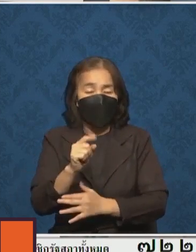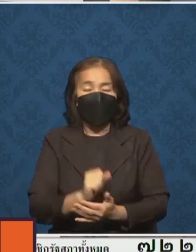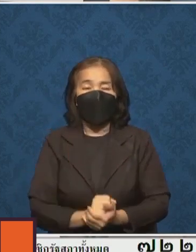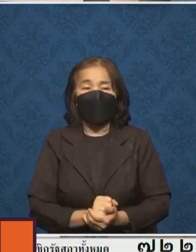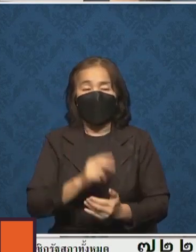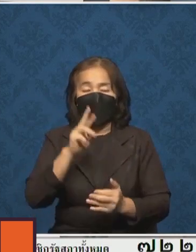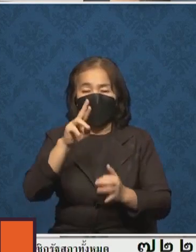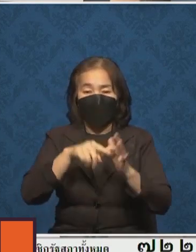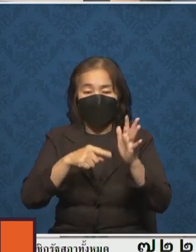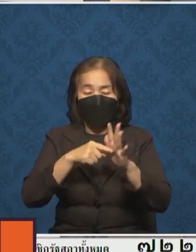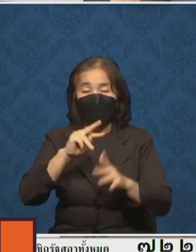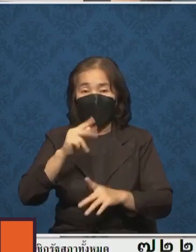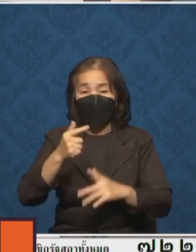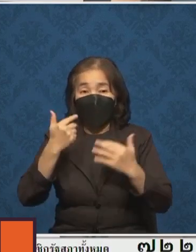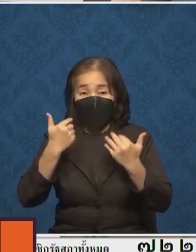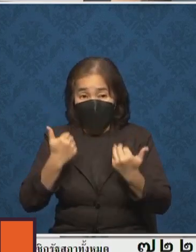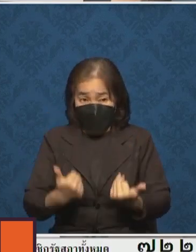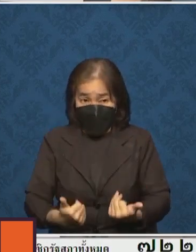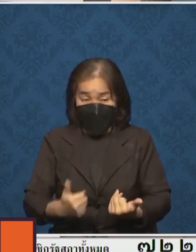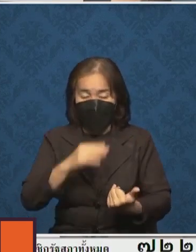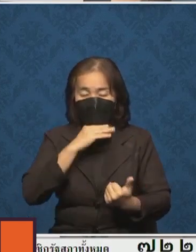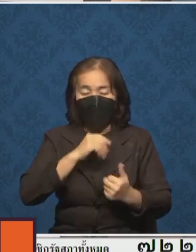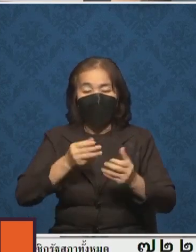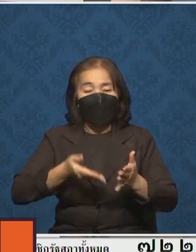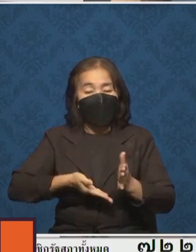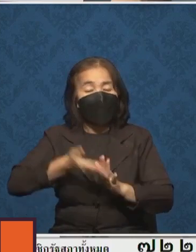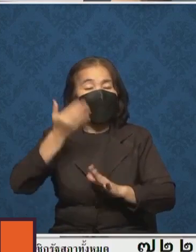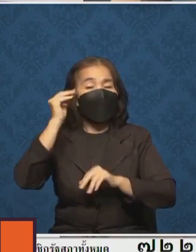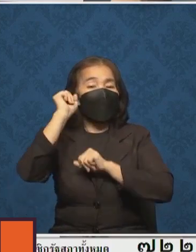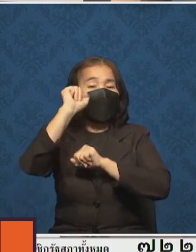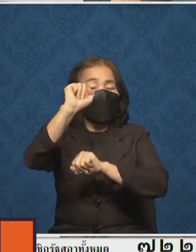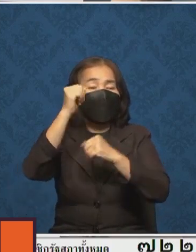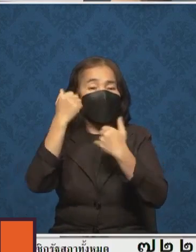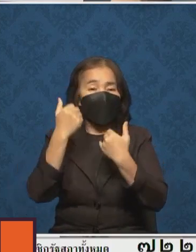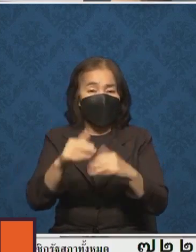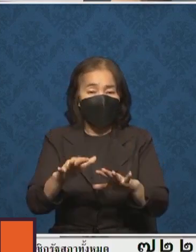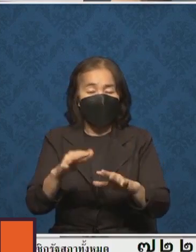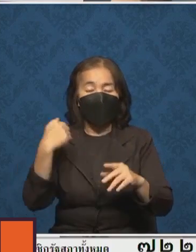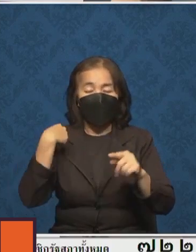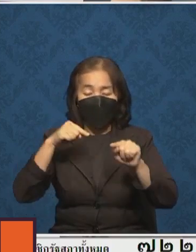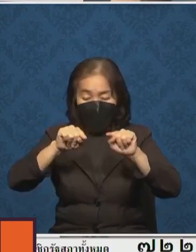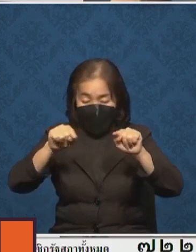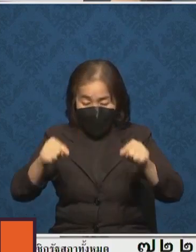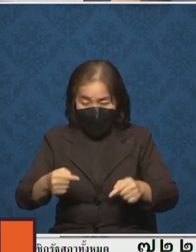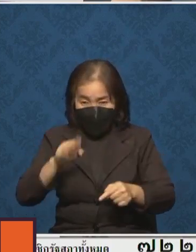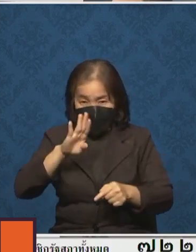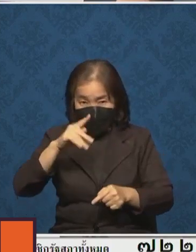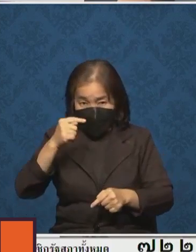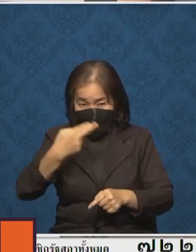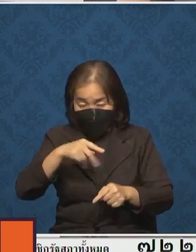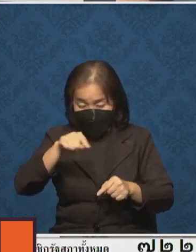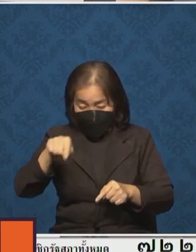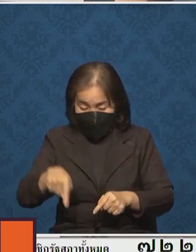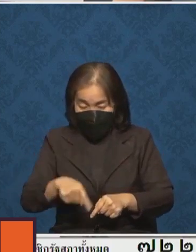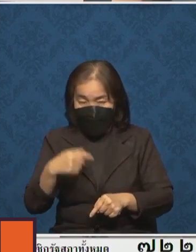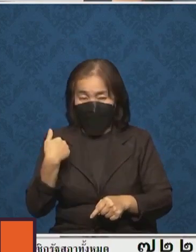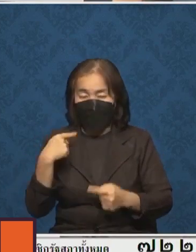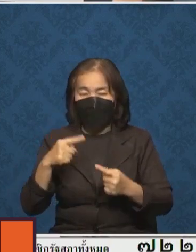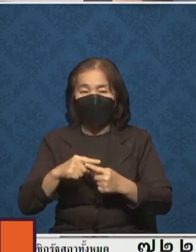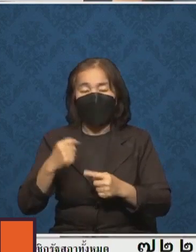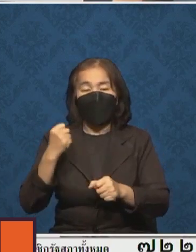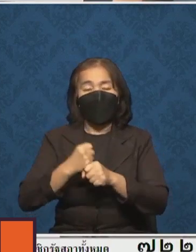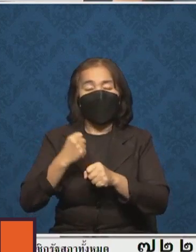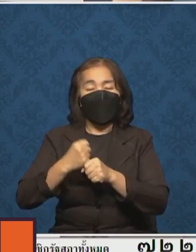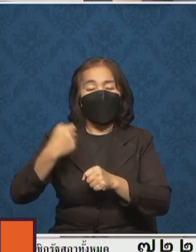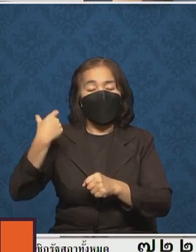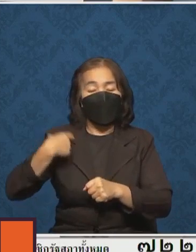นี้มีผลบังคับใช้แล้วตามระยะเวลาที่ถูกระบุไว้ในบทเฉพาะการโทษปรับทางอาญาและโทษปรับทางปกครองอาจ